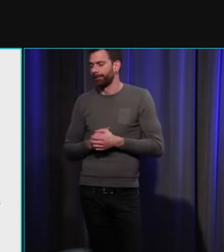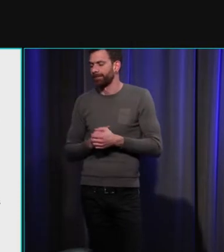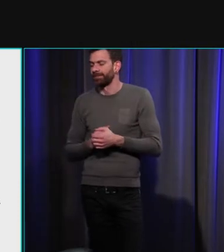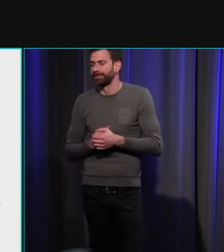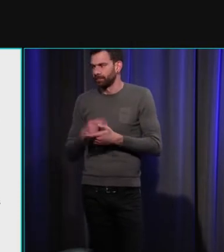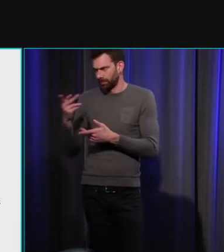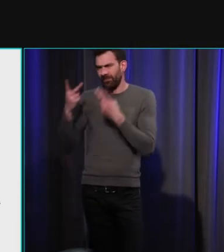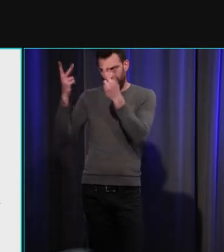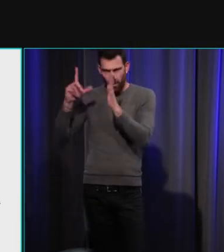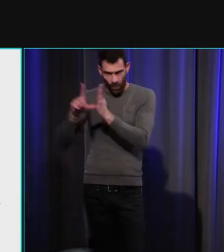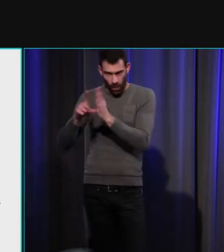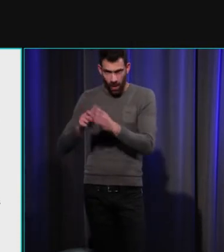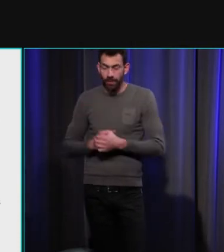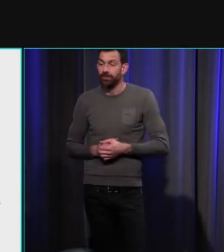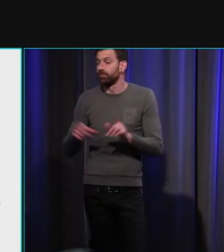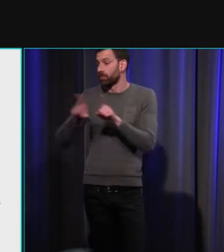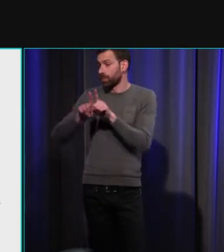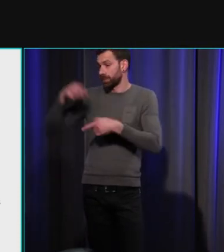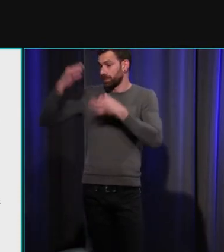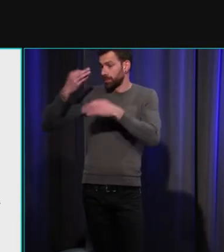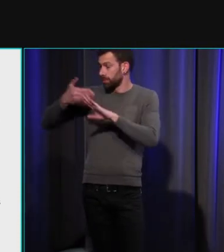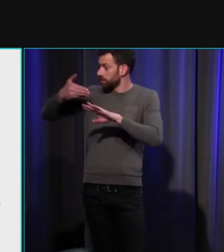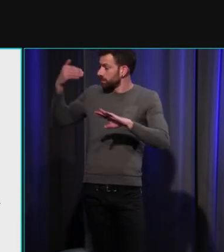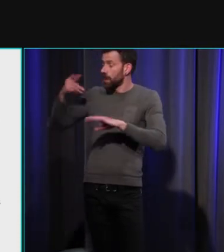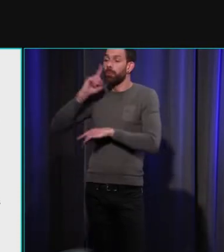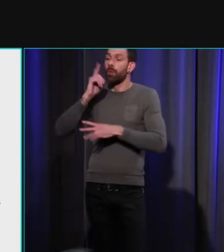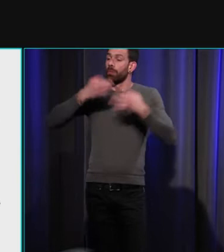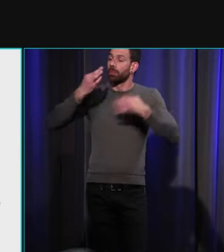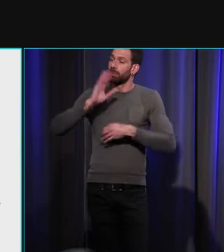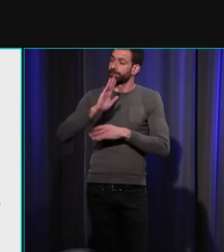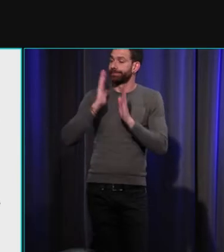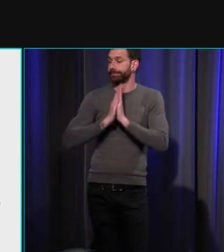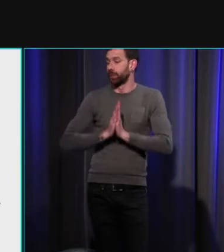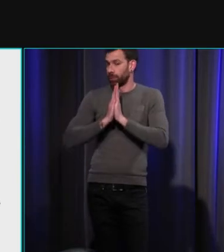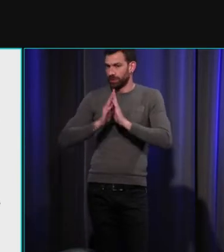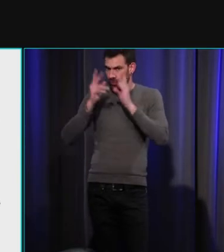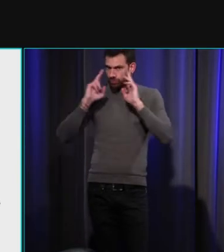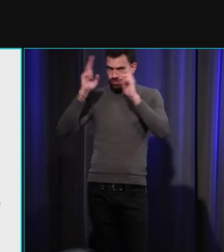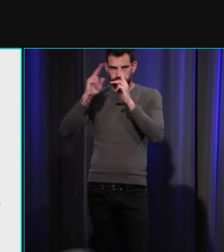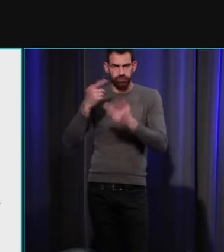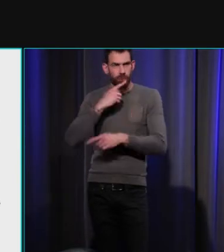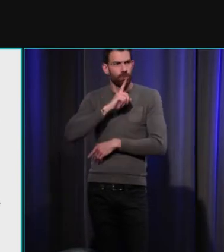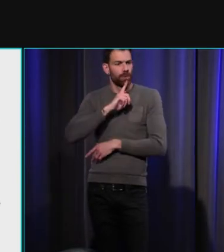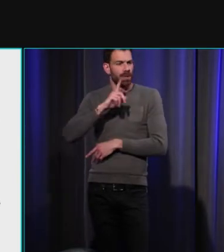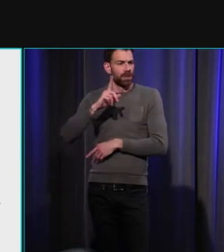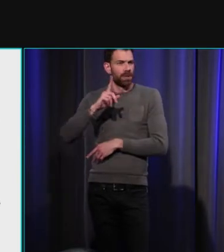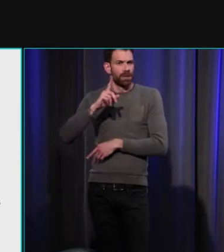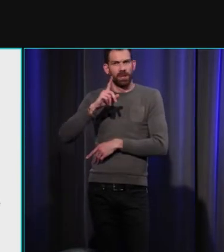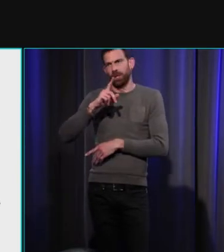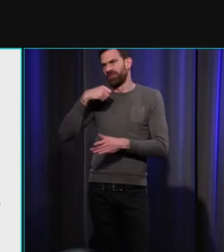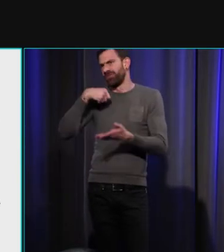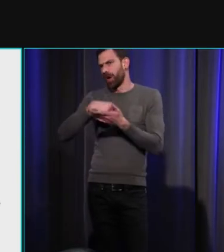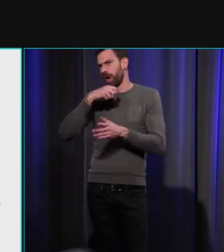loi la jurisprudence aussi puisque les tribunaux épiscopaux se sont saisis depuis la fin du 19e siècle